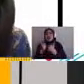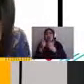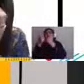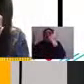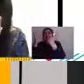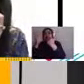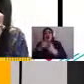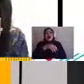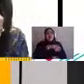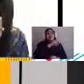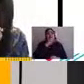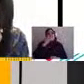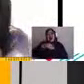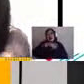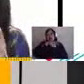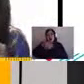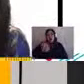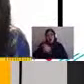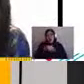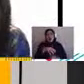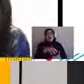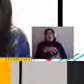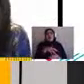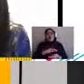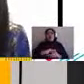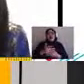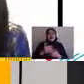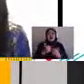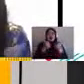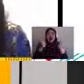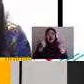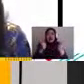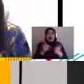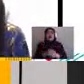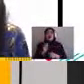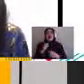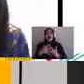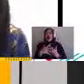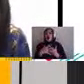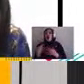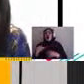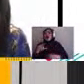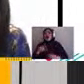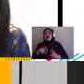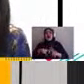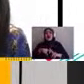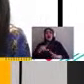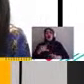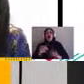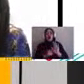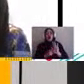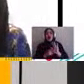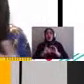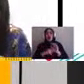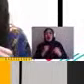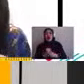kemudian bisa melakukan cloning atau hal-hal lain yang belum